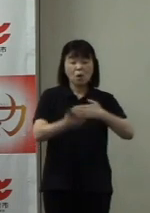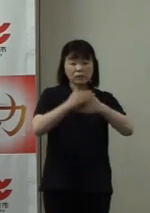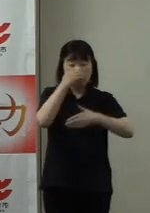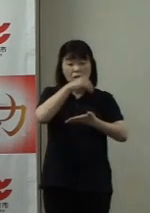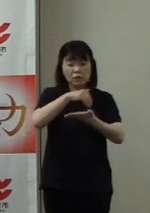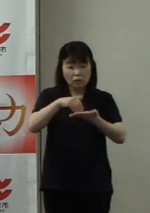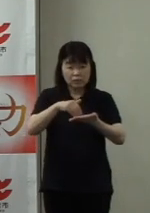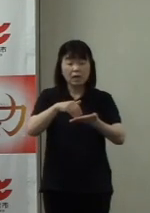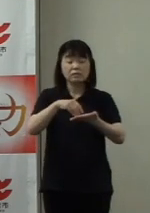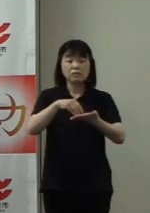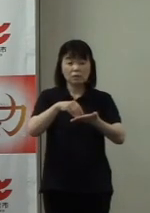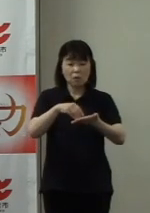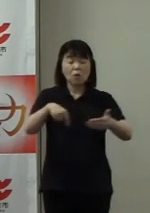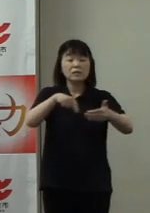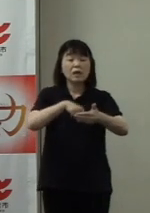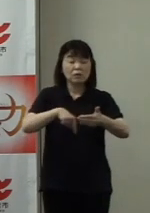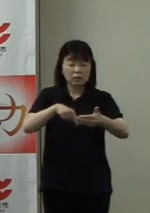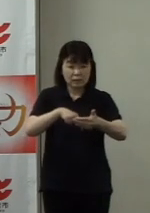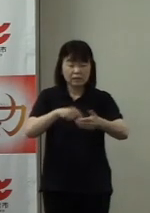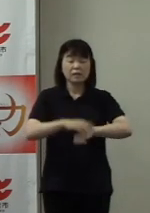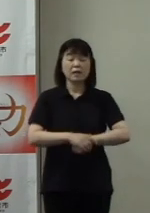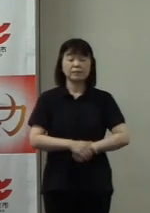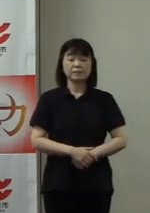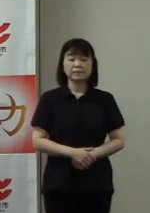の概要でありますが、